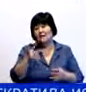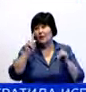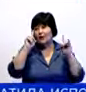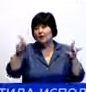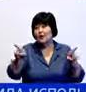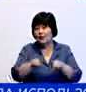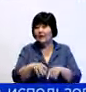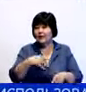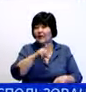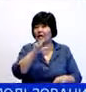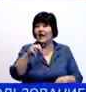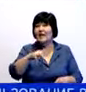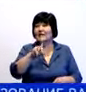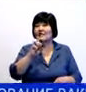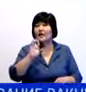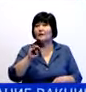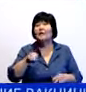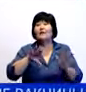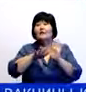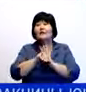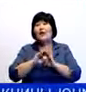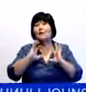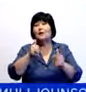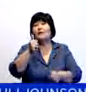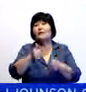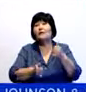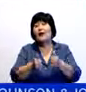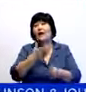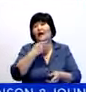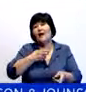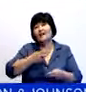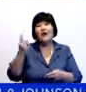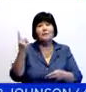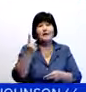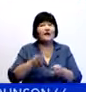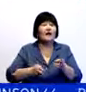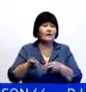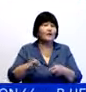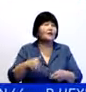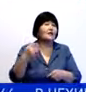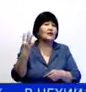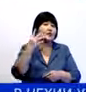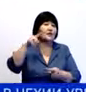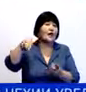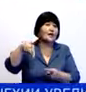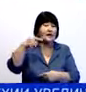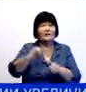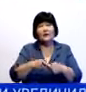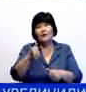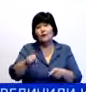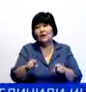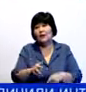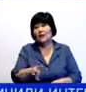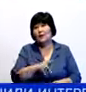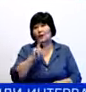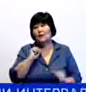когорте и наша Элизабет, которая вошла в историю мирового фигурного катания как первая фигуристка, выполнившая четверной сальхов. Такие турниры мотивируют